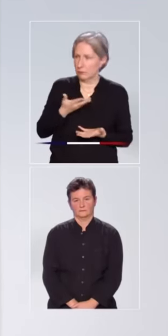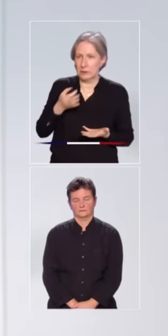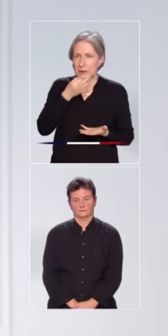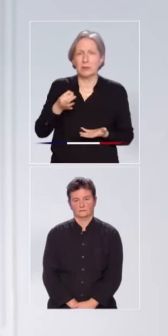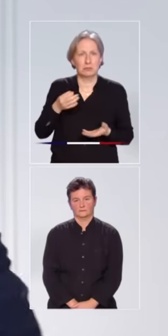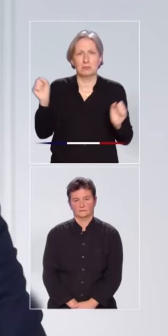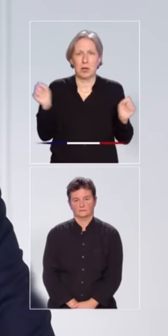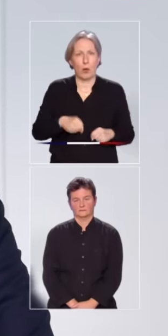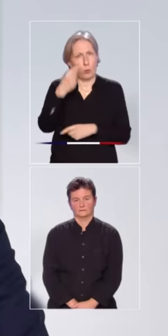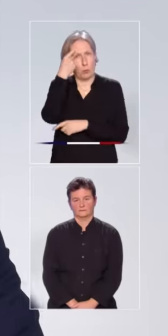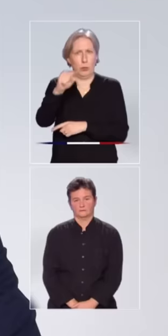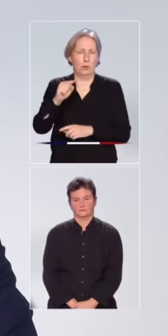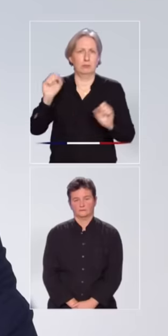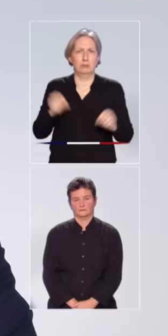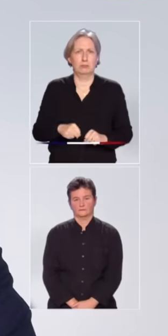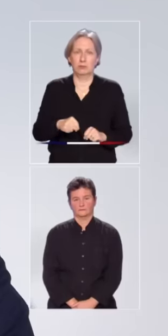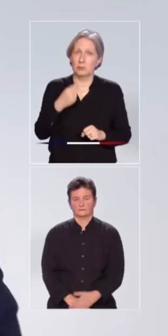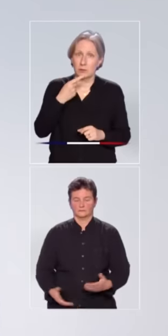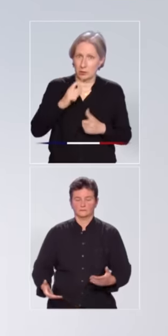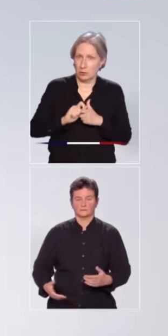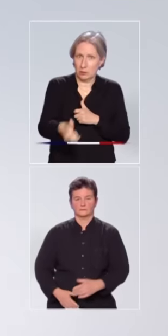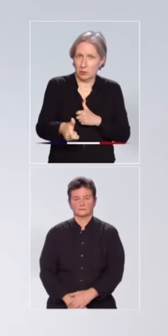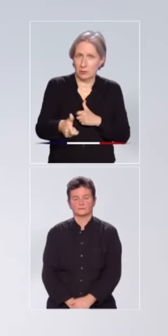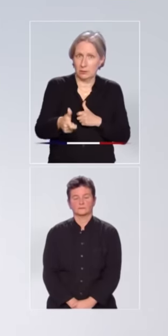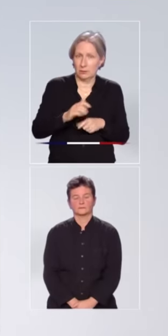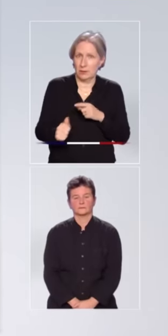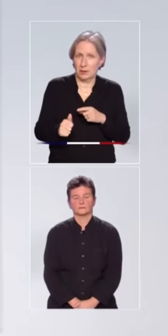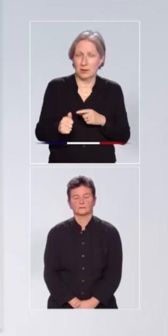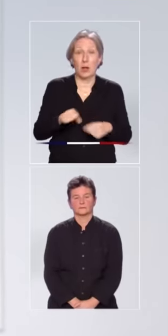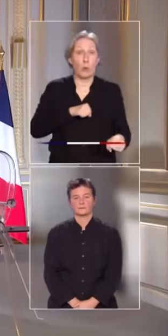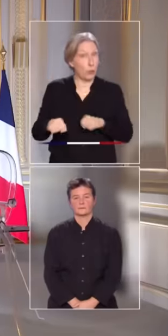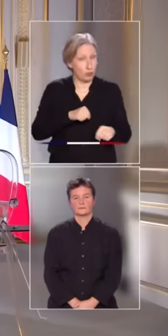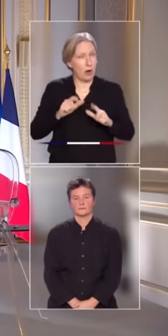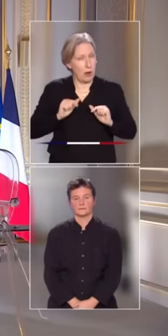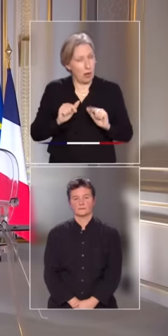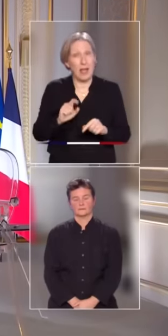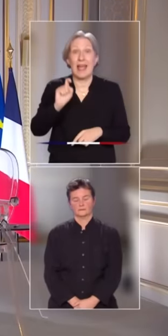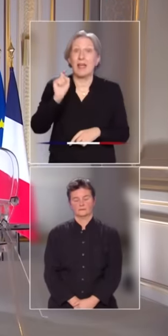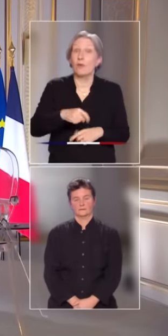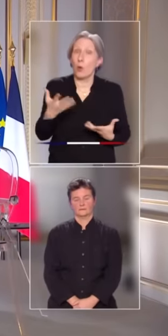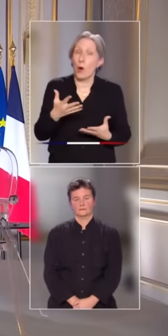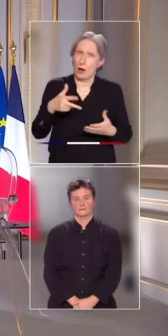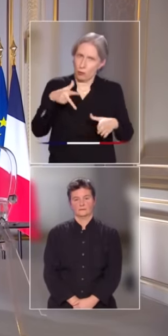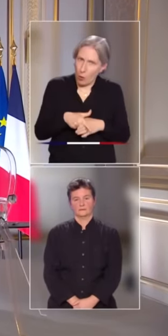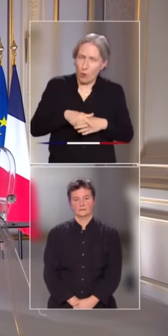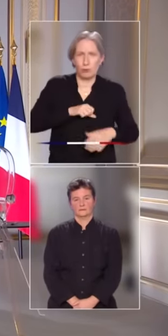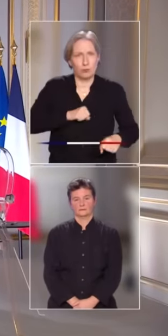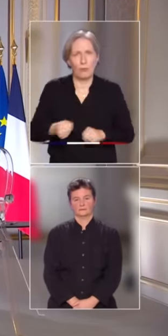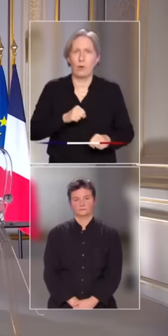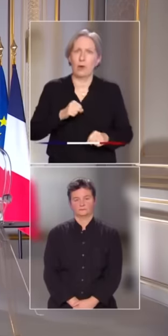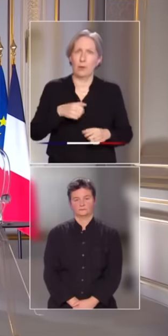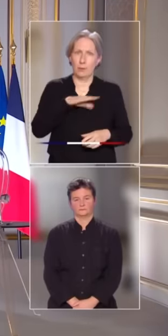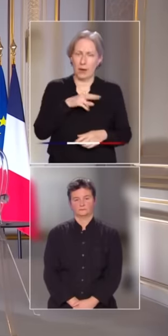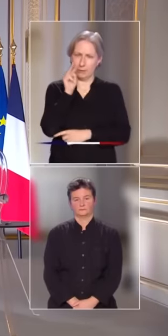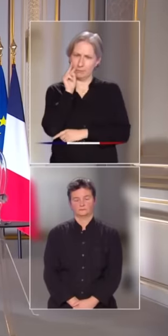nous décidions dans le Conseil suivant que ce serait le cas. Les choses bougent, il faut simplement les mettre en mouvement par lucidité, et